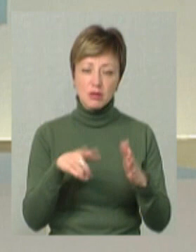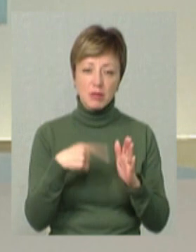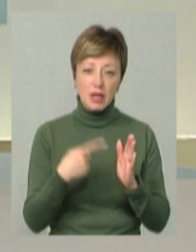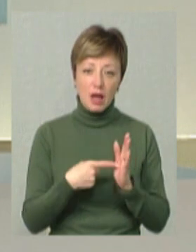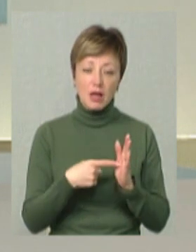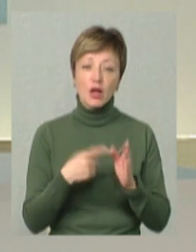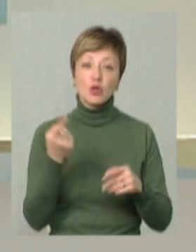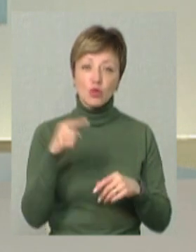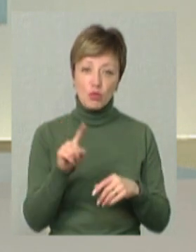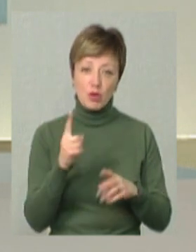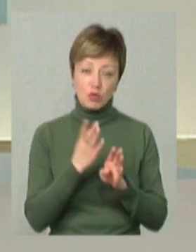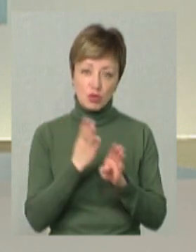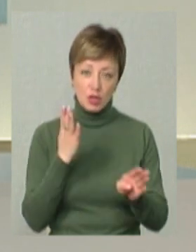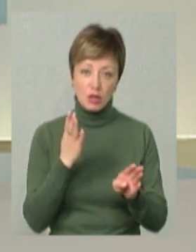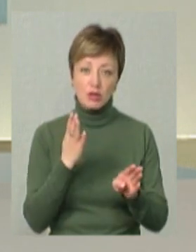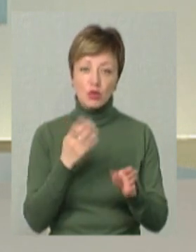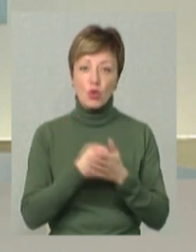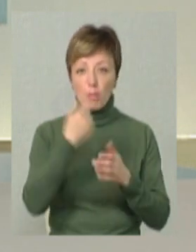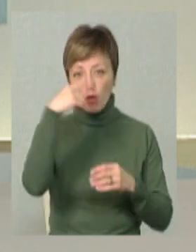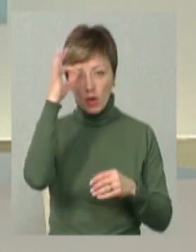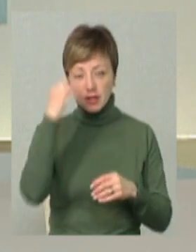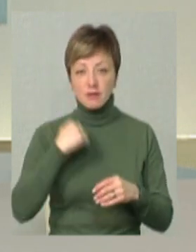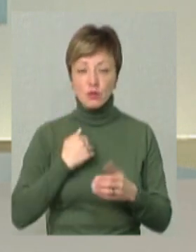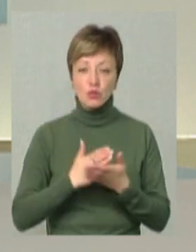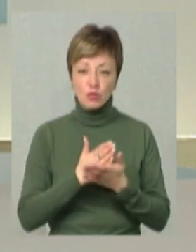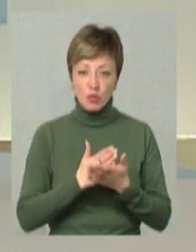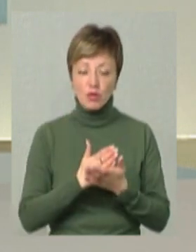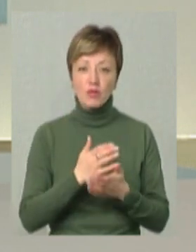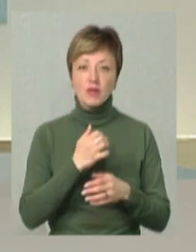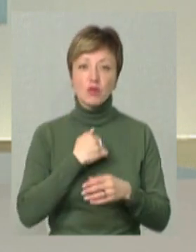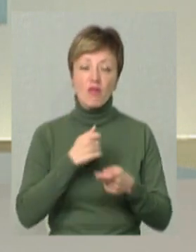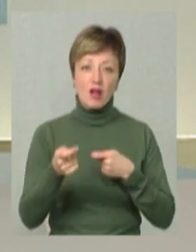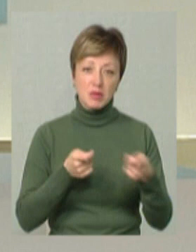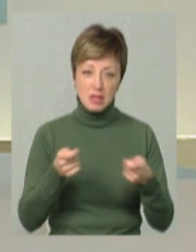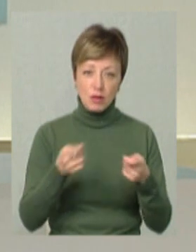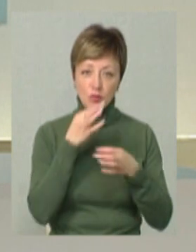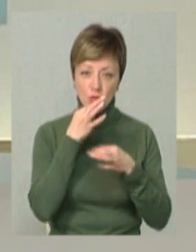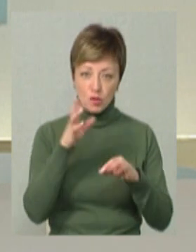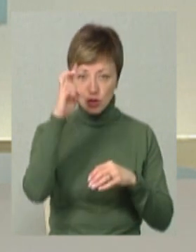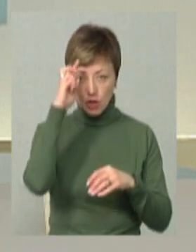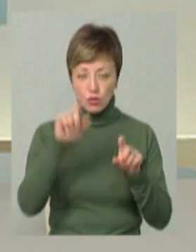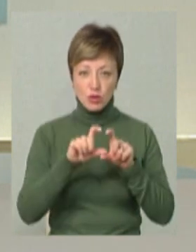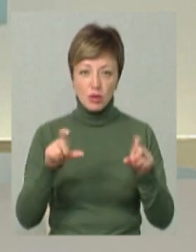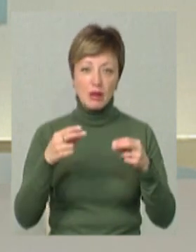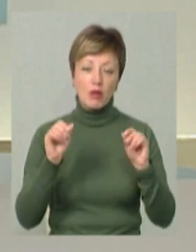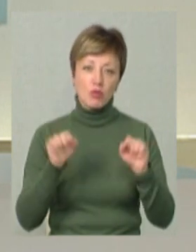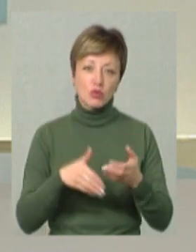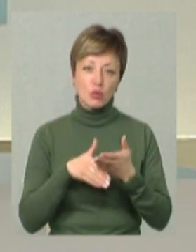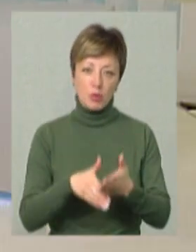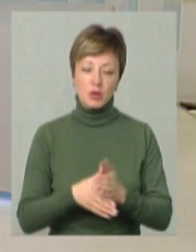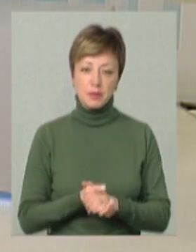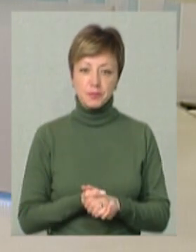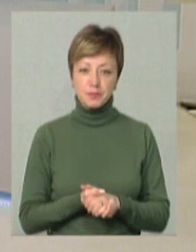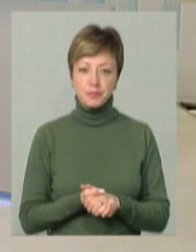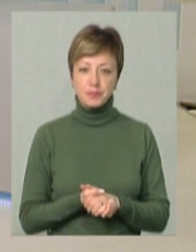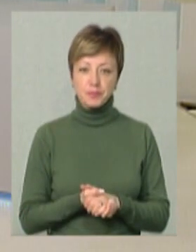питання. Тому в першу чергу йти до поліції, до військовослужбовців, до військової адміністрації, в будь-яку державну установу, де можуть допомогти.